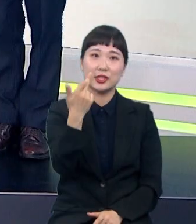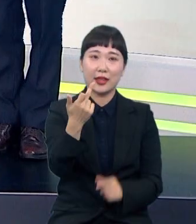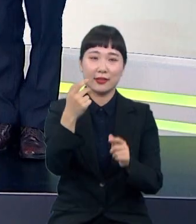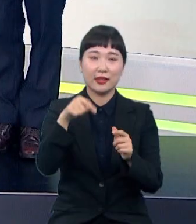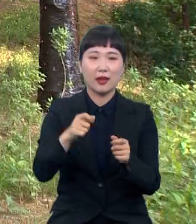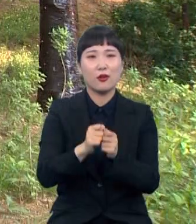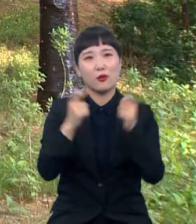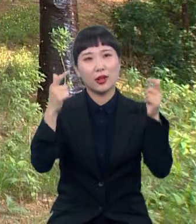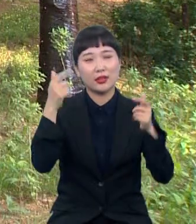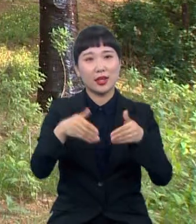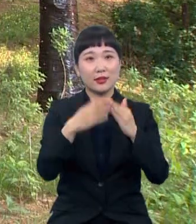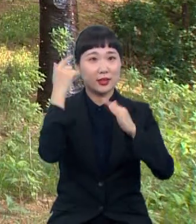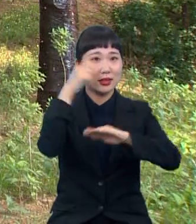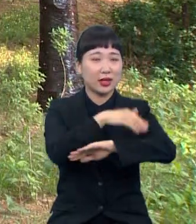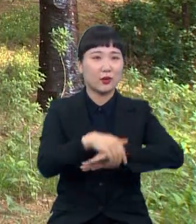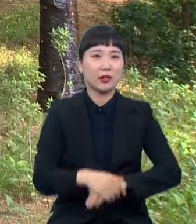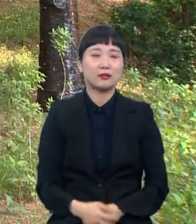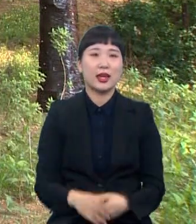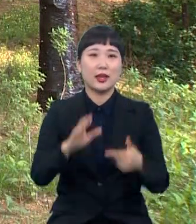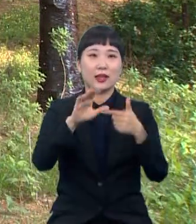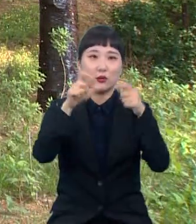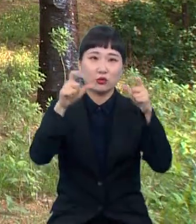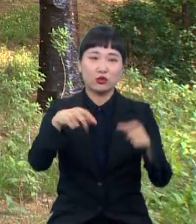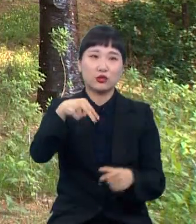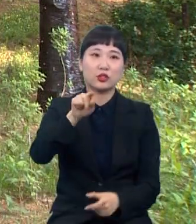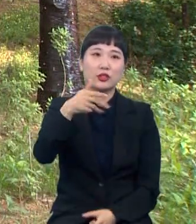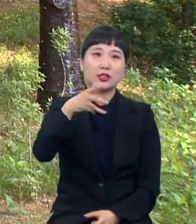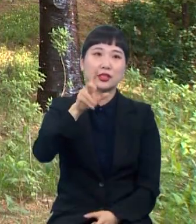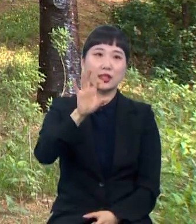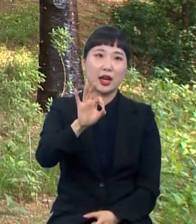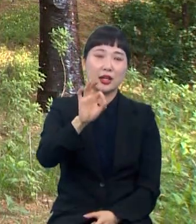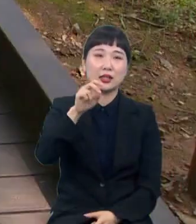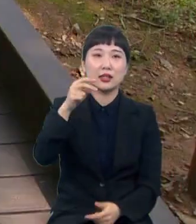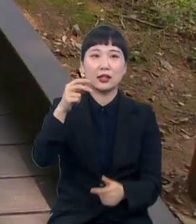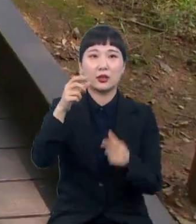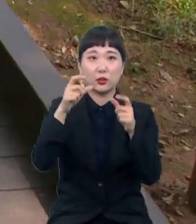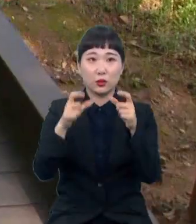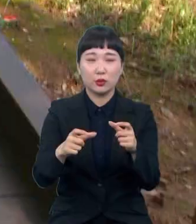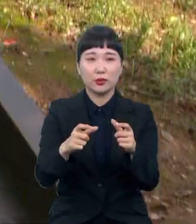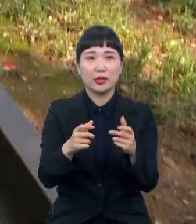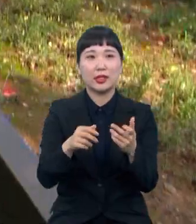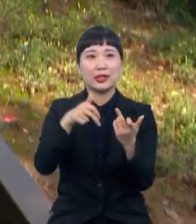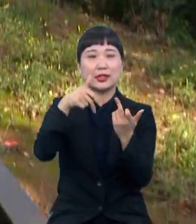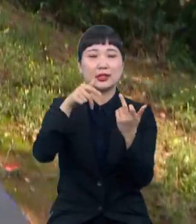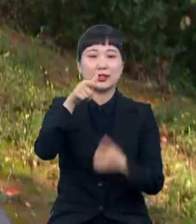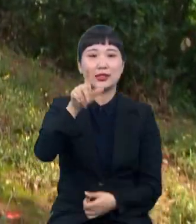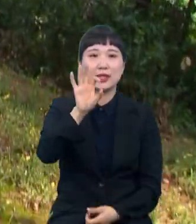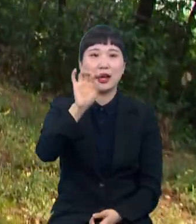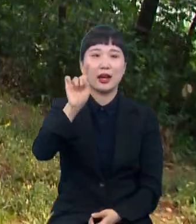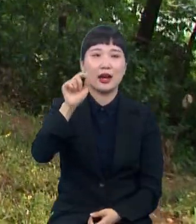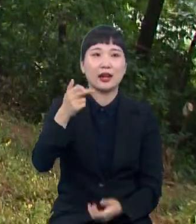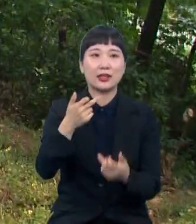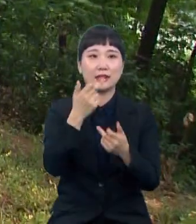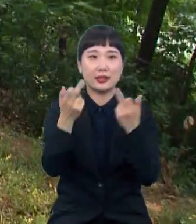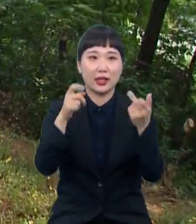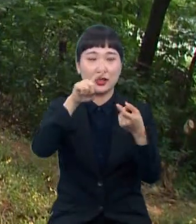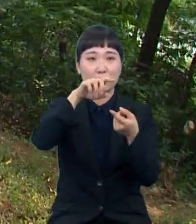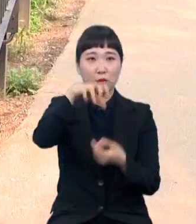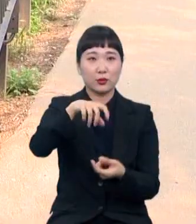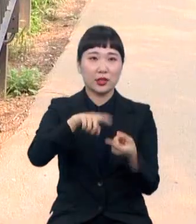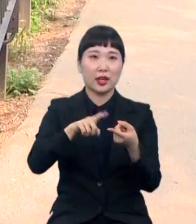취재했습니다. 남동구 서창동의 장하산 등산로입니다. 바닥에 나무로 된 산책길이 조성돼